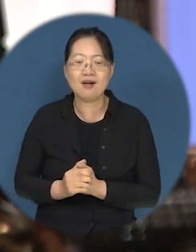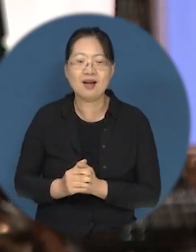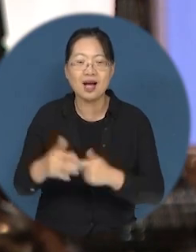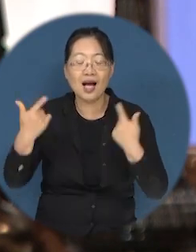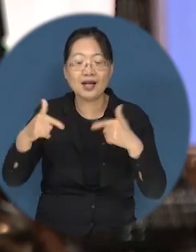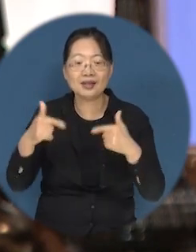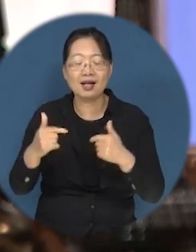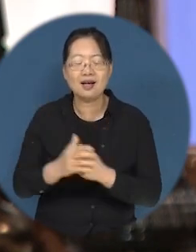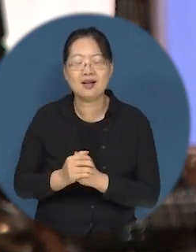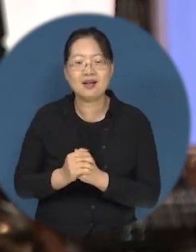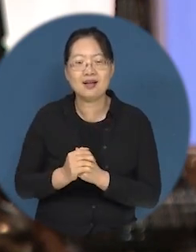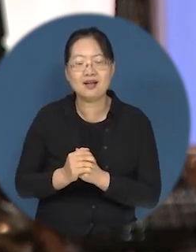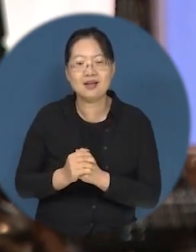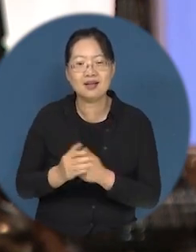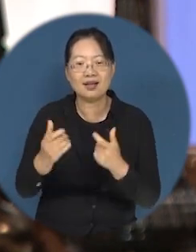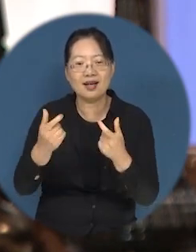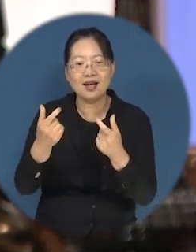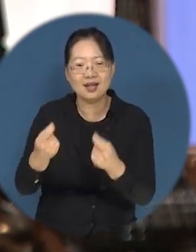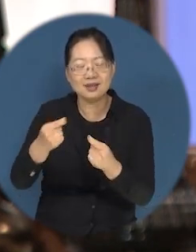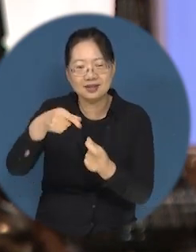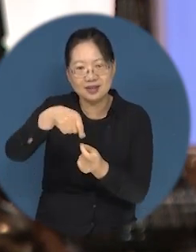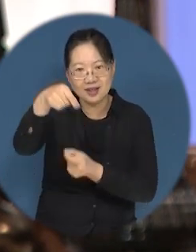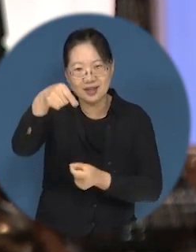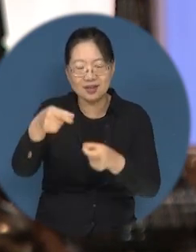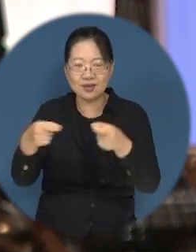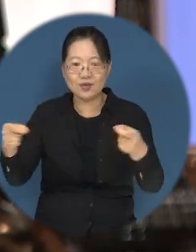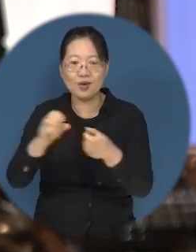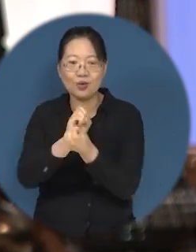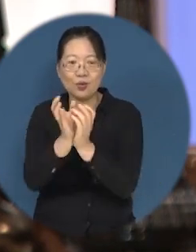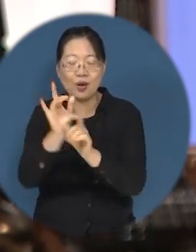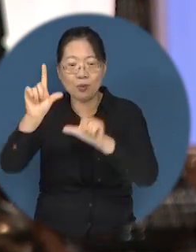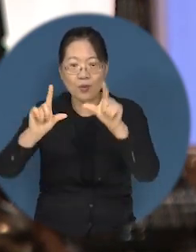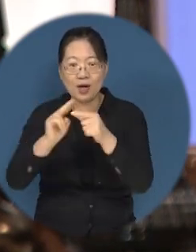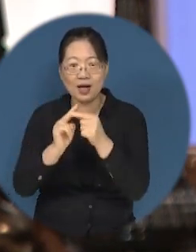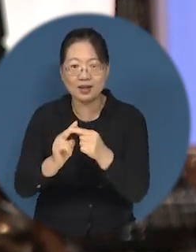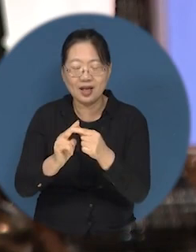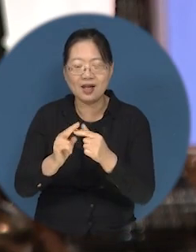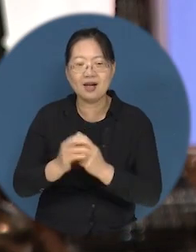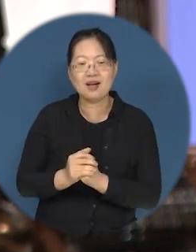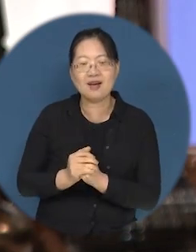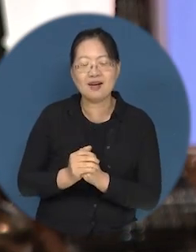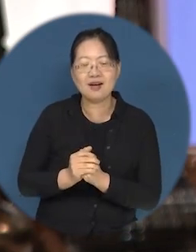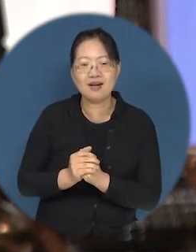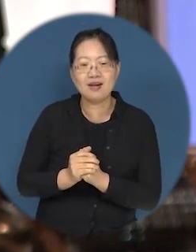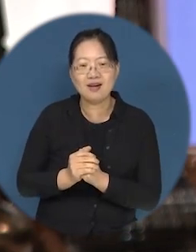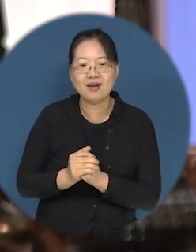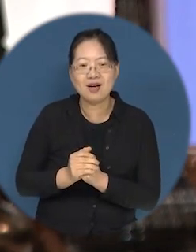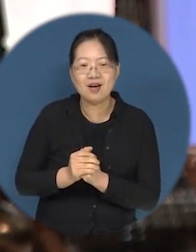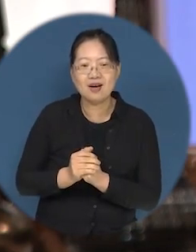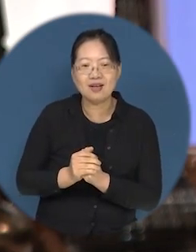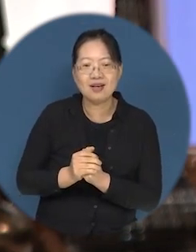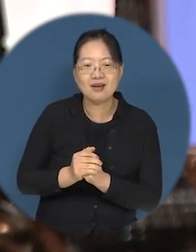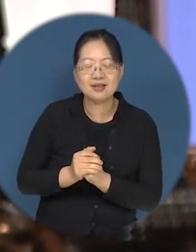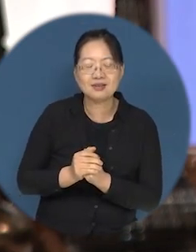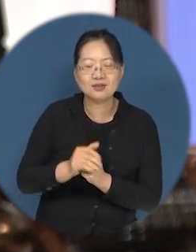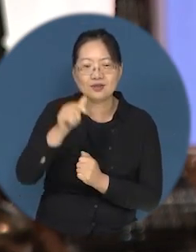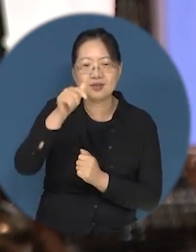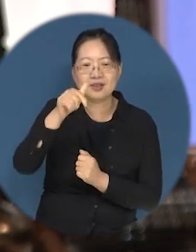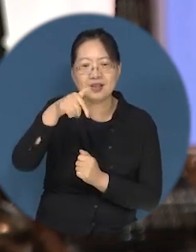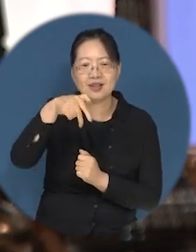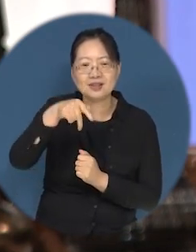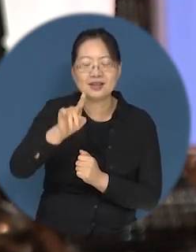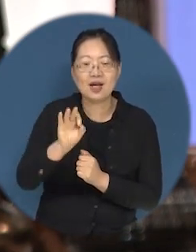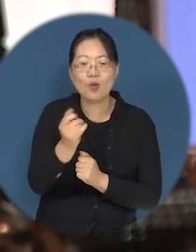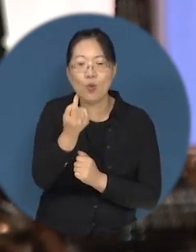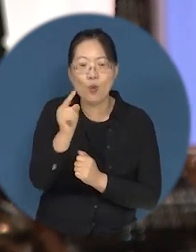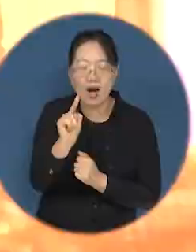항상 같은 규격의 그 꽃의 모양과 같은 규격의 국화 꽃을 갖다가 생화를 쓰지 않습니까? 그렇죠. 근데